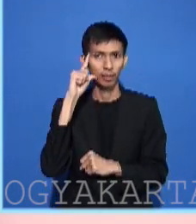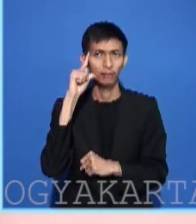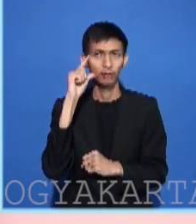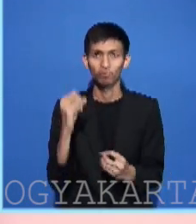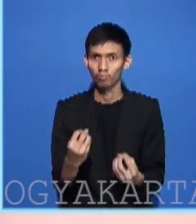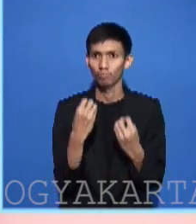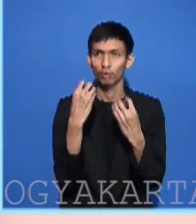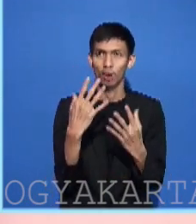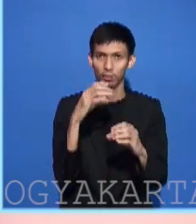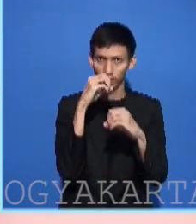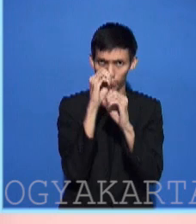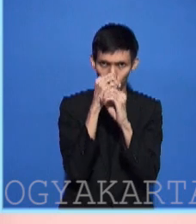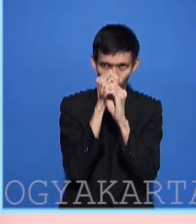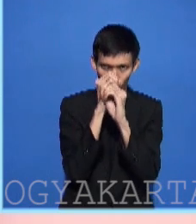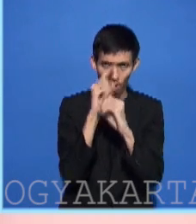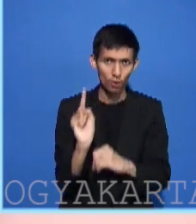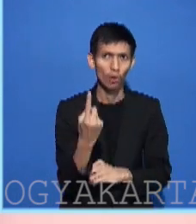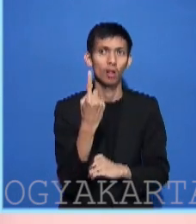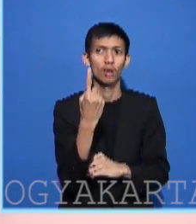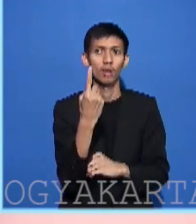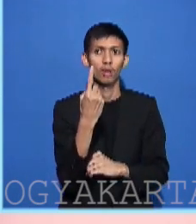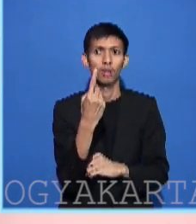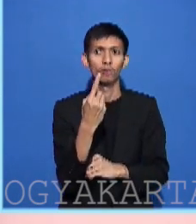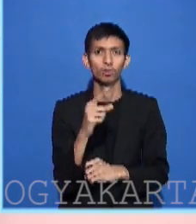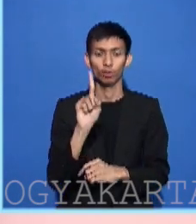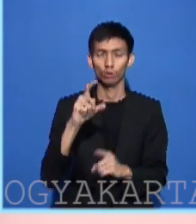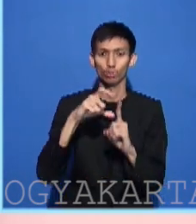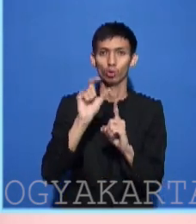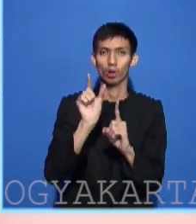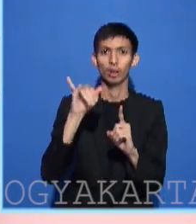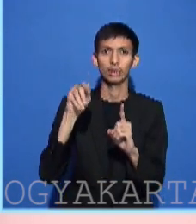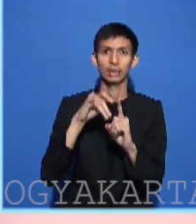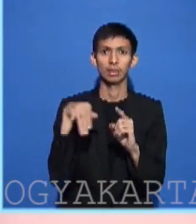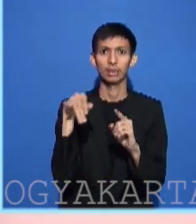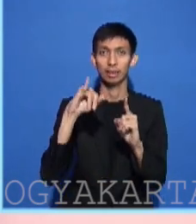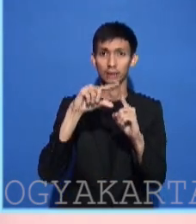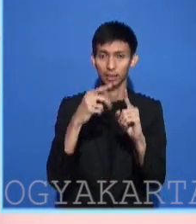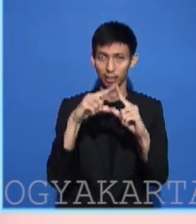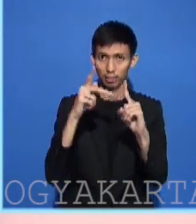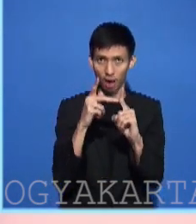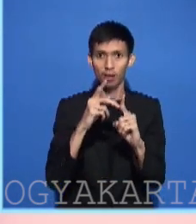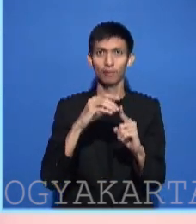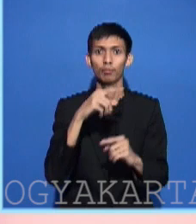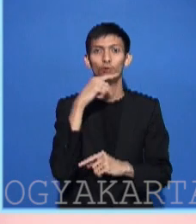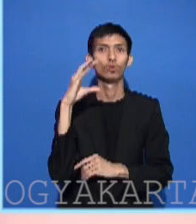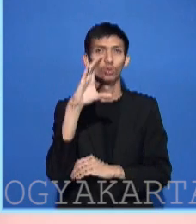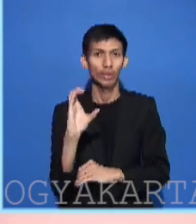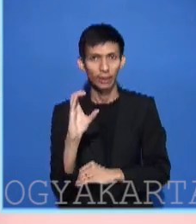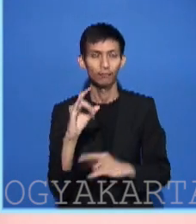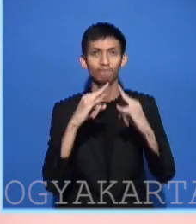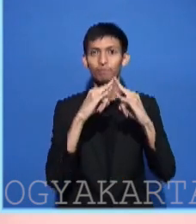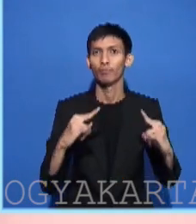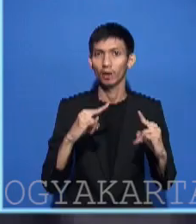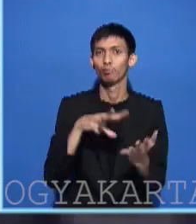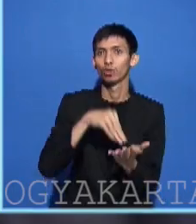bulan Dzulhijjah 1444 Hijriah pada Minggu sore hingga petang di pos observasi bulan Syekh Belabelu